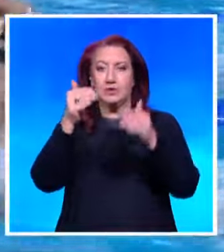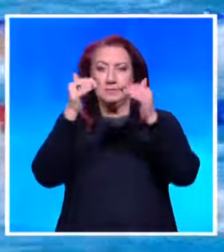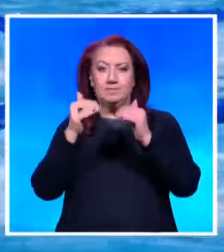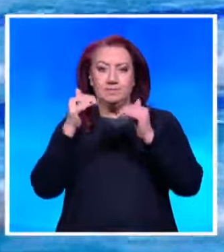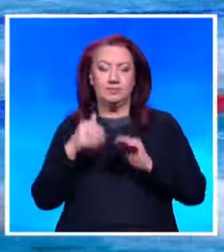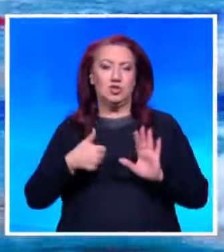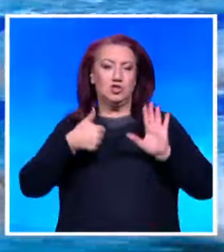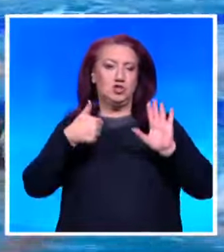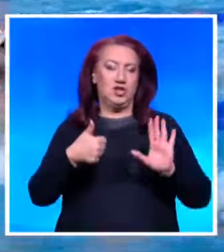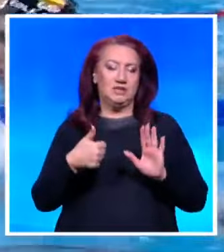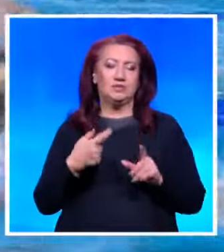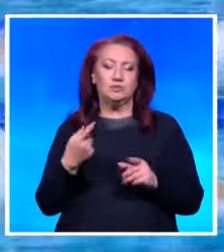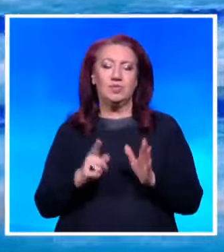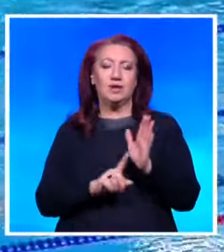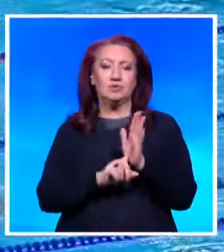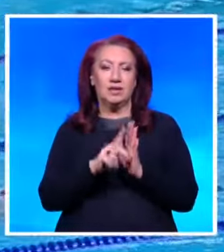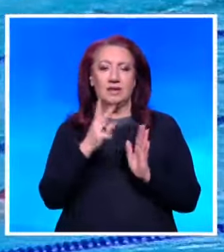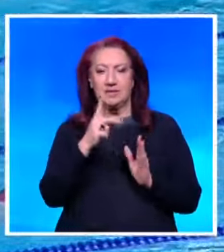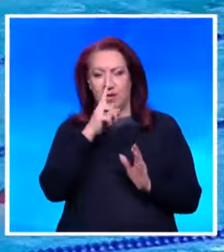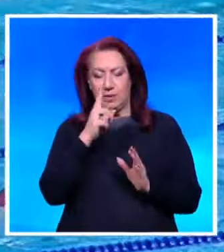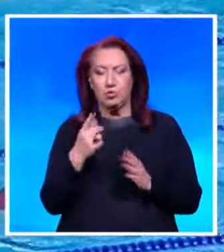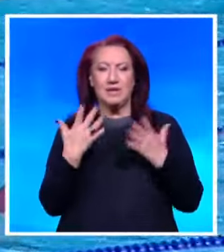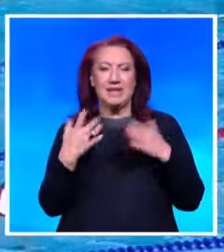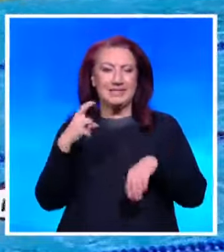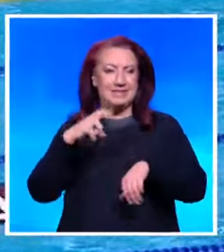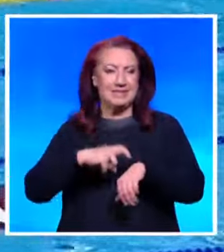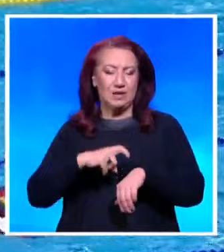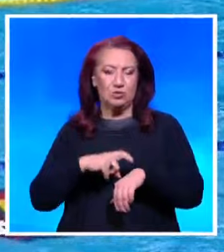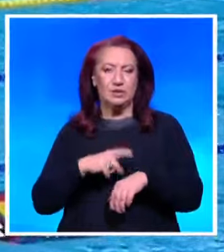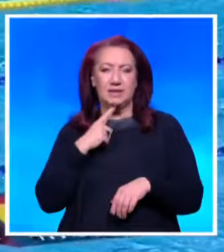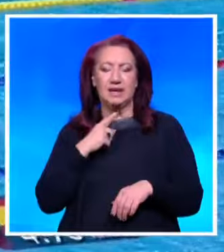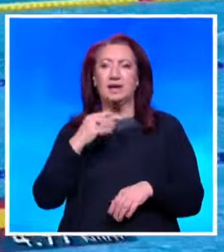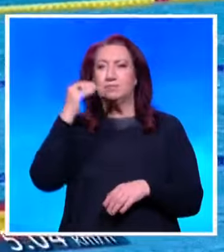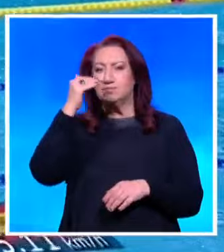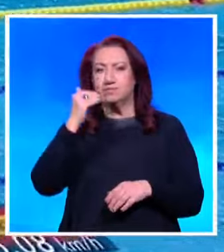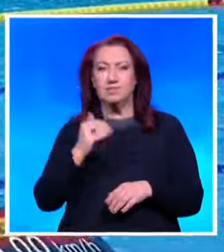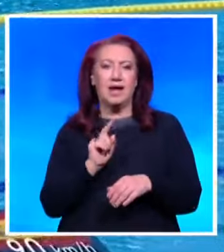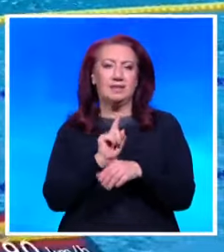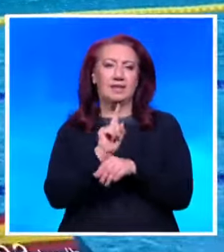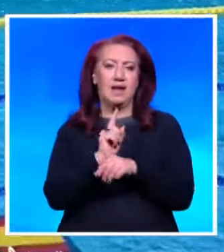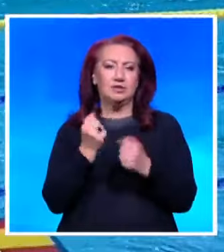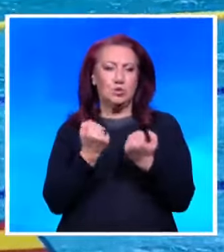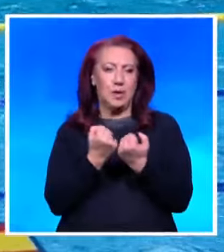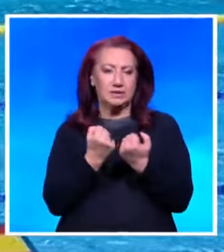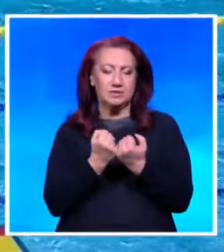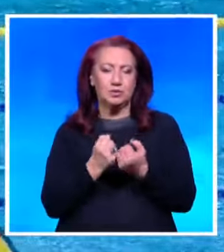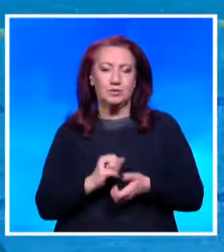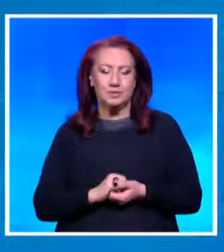резултат от 2 минути 10 секунди и 89 стотни и зае 11-та позиция в класирането.